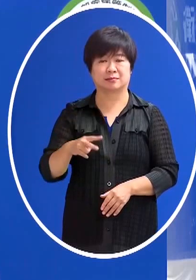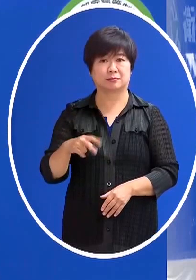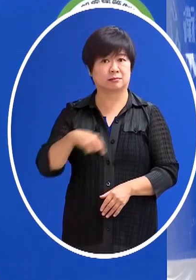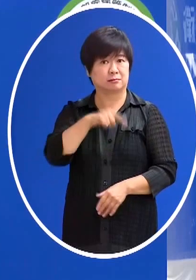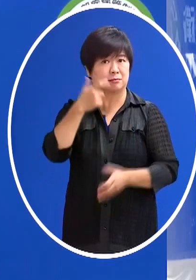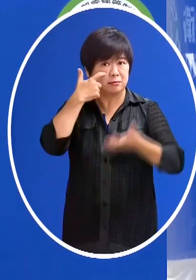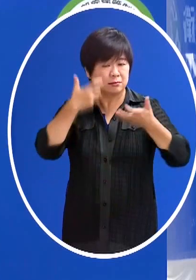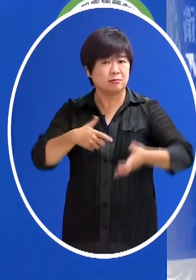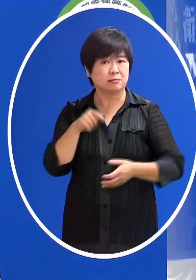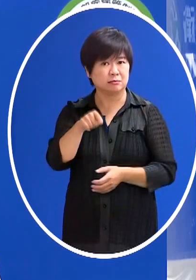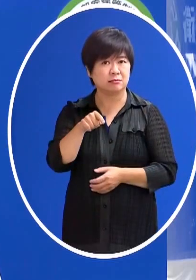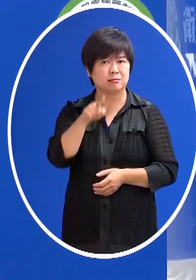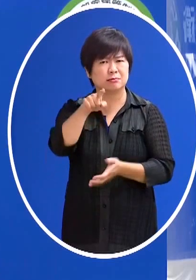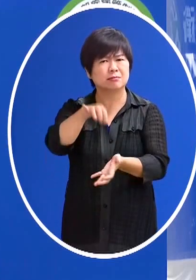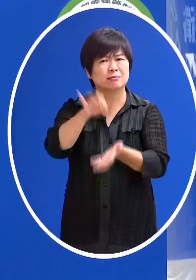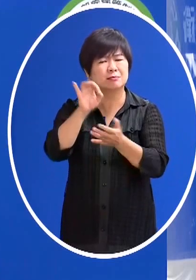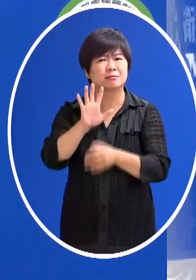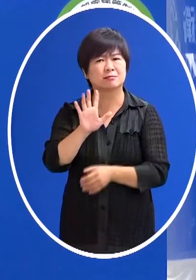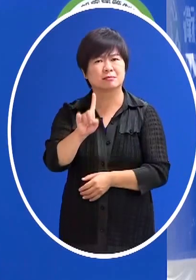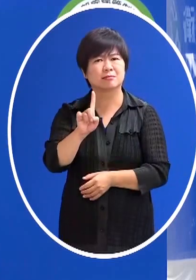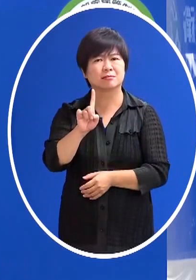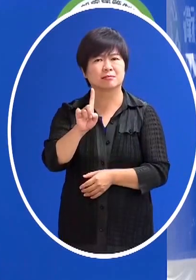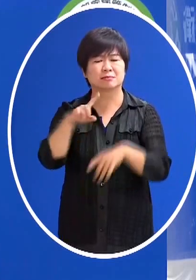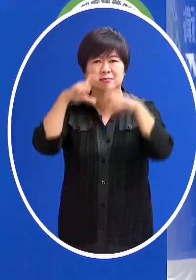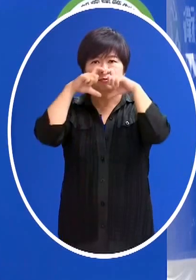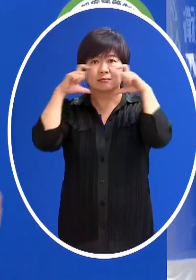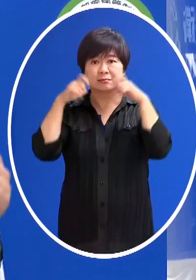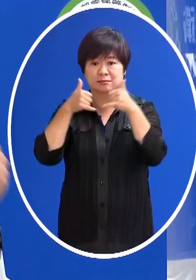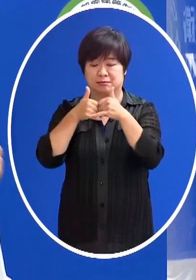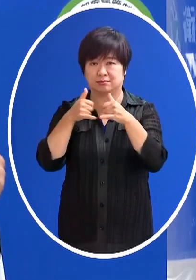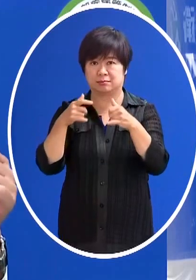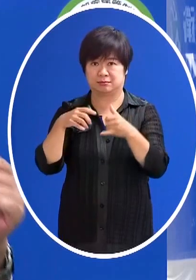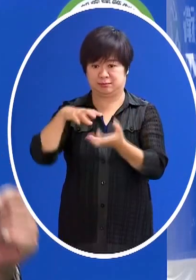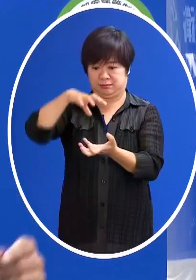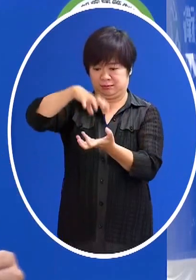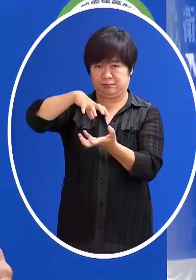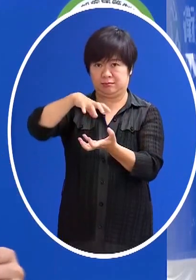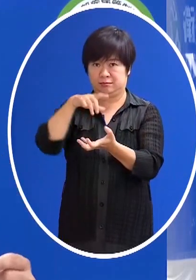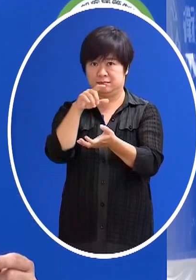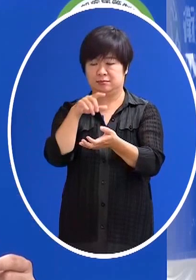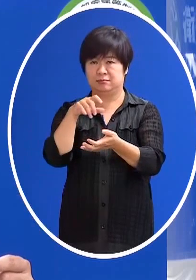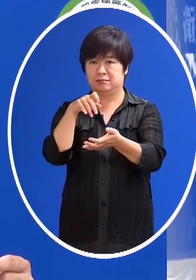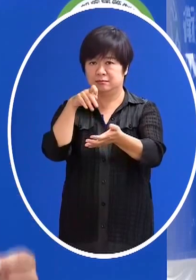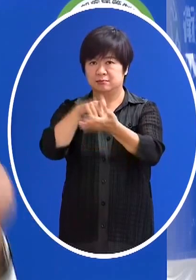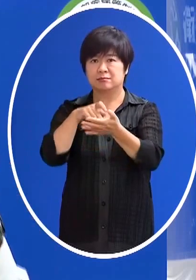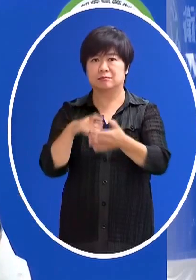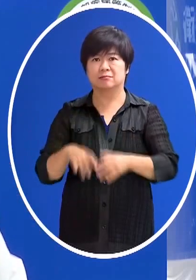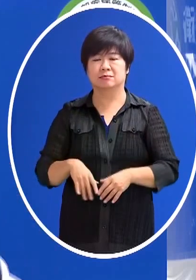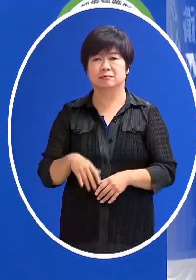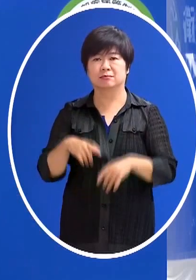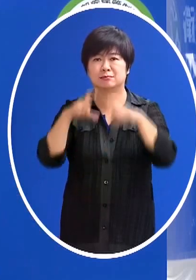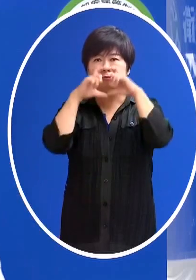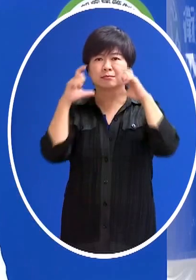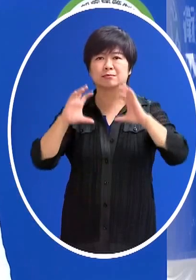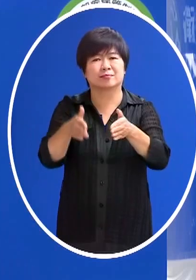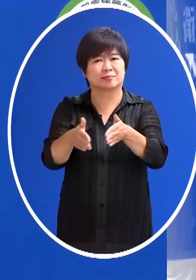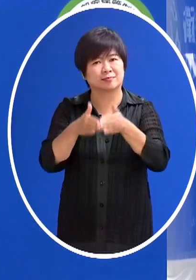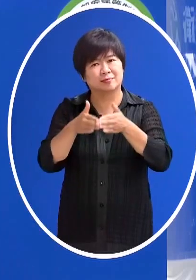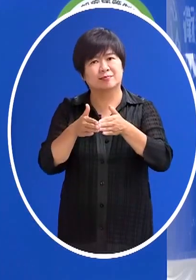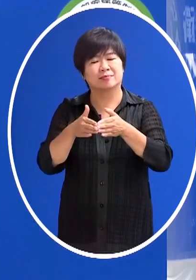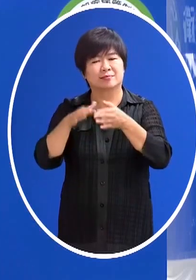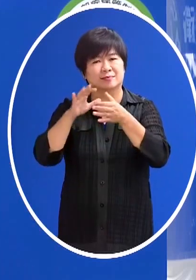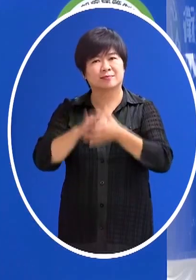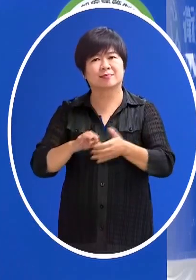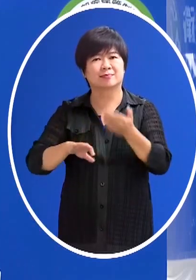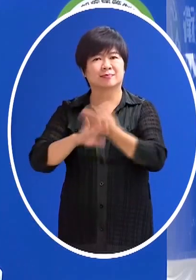对，好，所以你刚才说有一个口罩实名制的外包装写着口罩国家队，那一定是假冒的了。有一